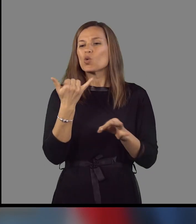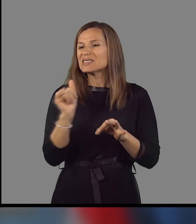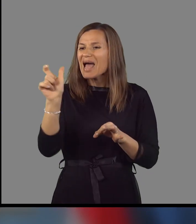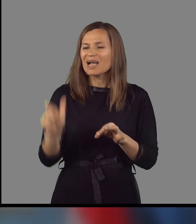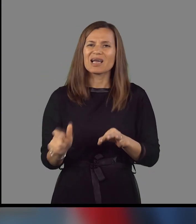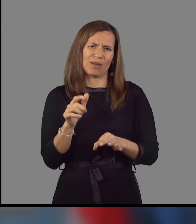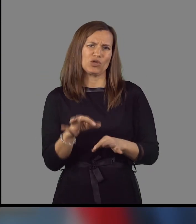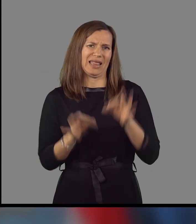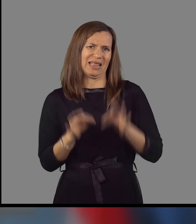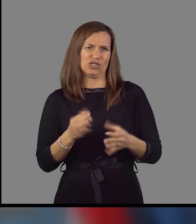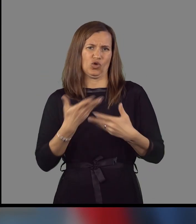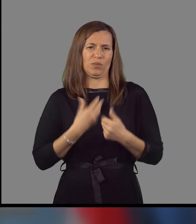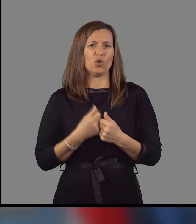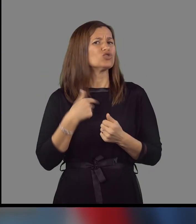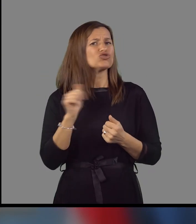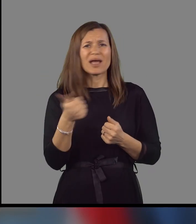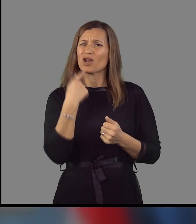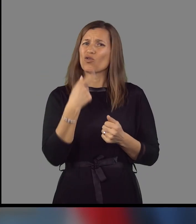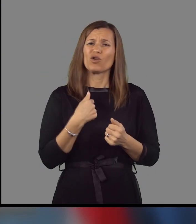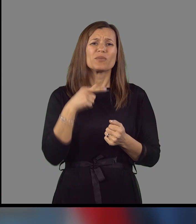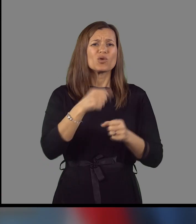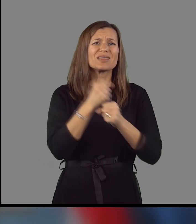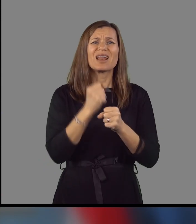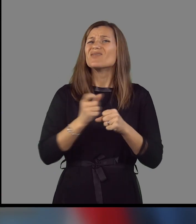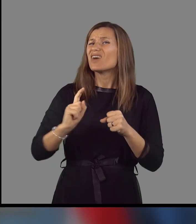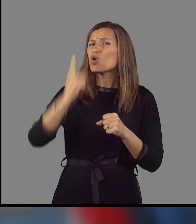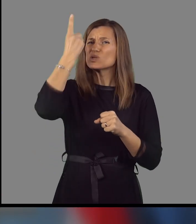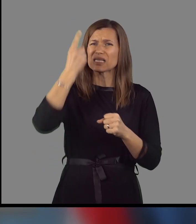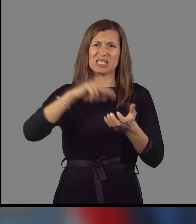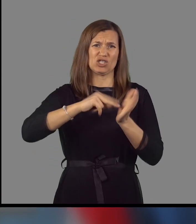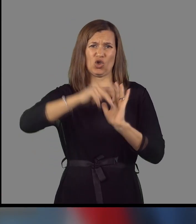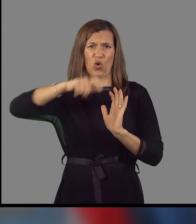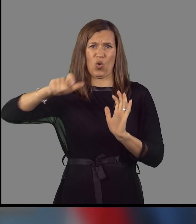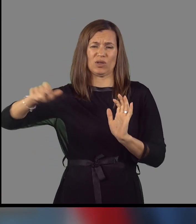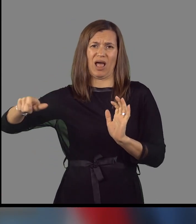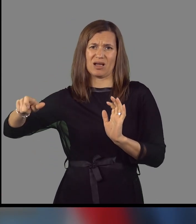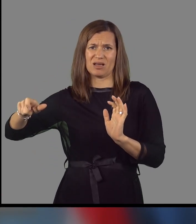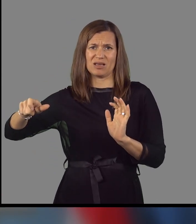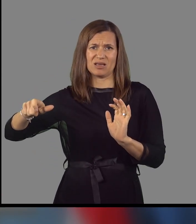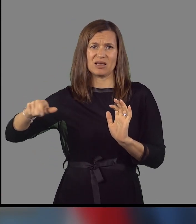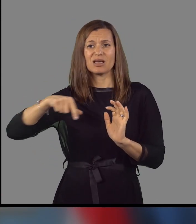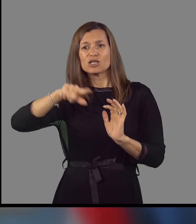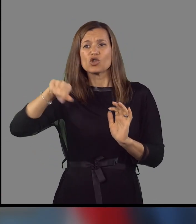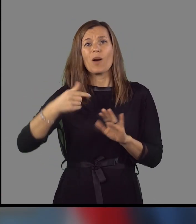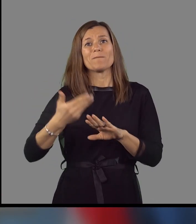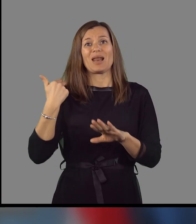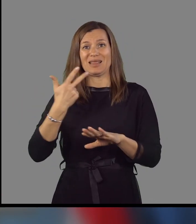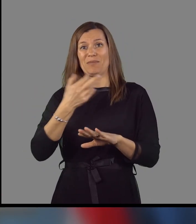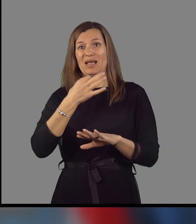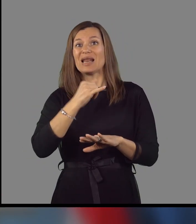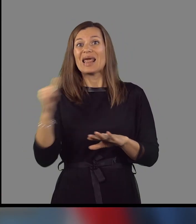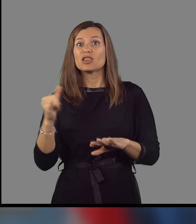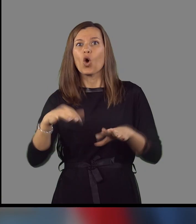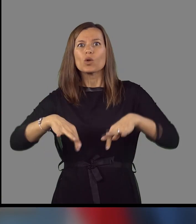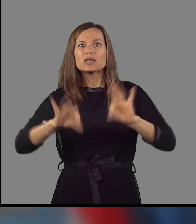dobil. Ponovno zagotavljam v bistvu, da na tem delajo vrhunski strokovnjaki, ki so, mislim, da niste pozabili, pred